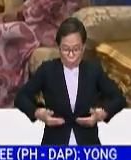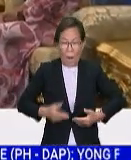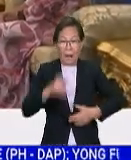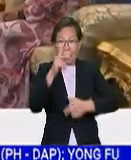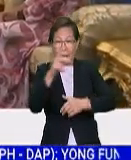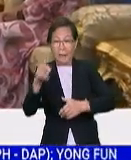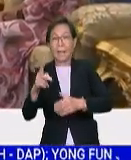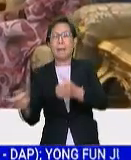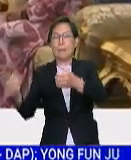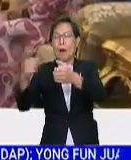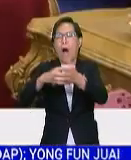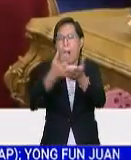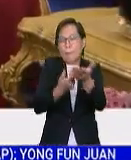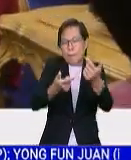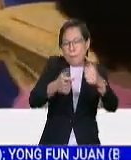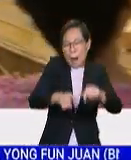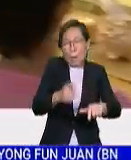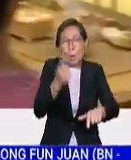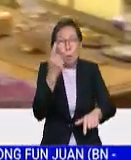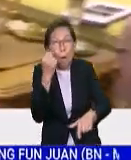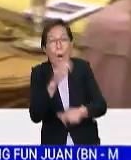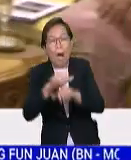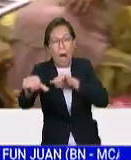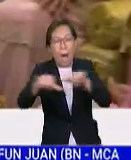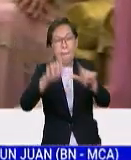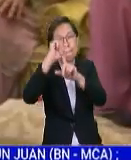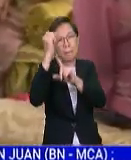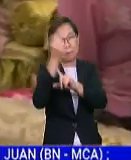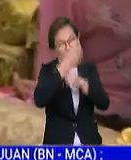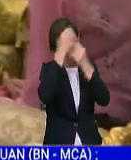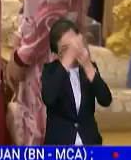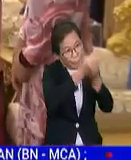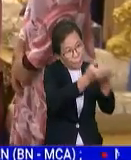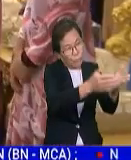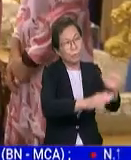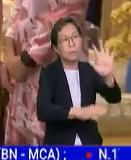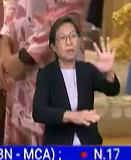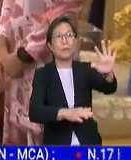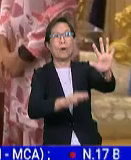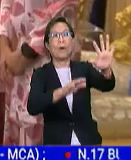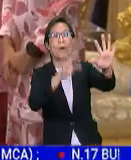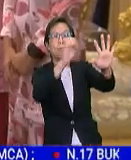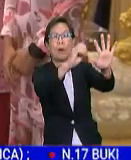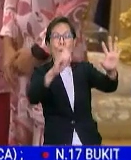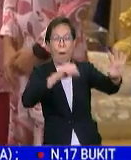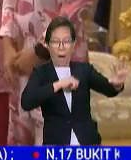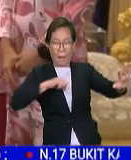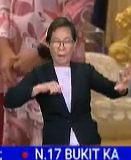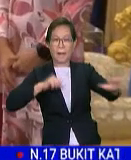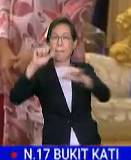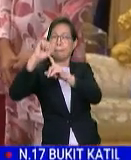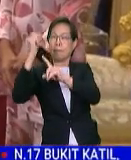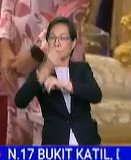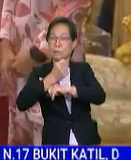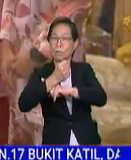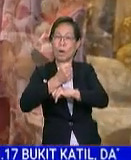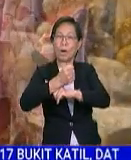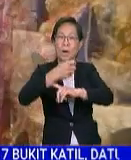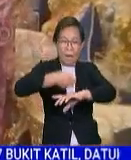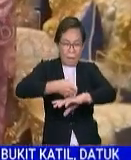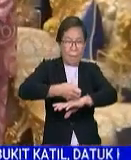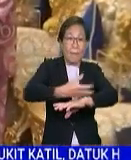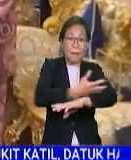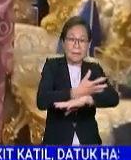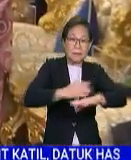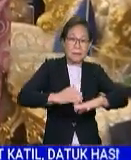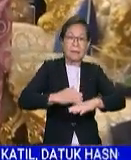perkembangan terkini aktiviti persatuan berkenaan seramai 500 ahli persatuan sokan kanser payudara